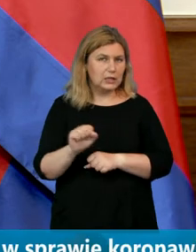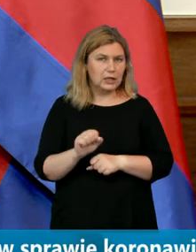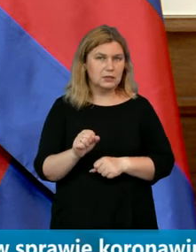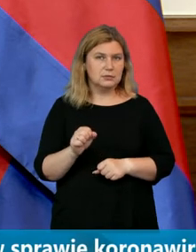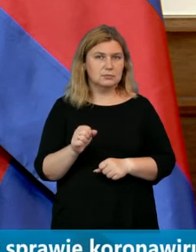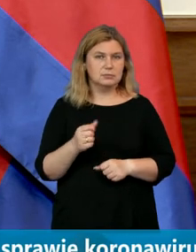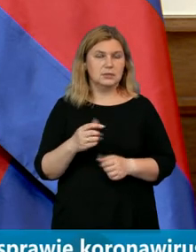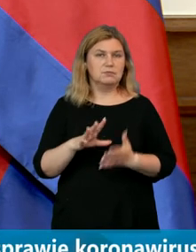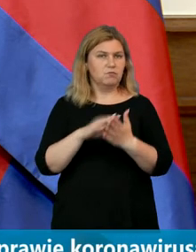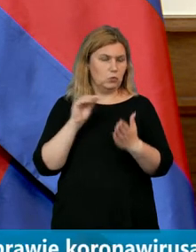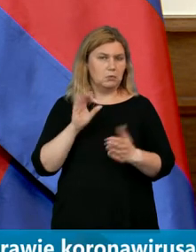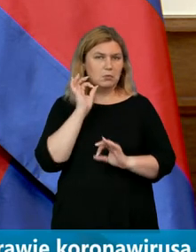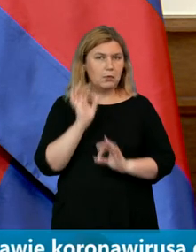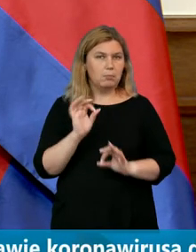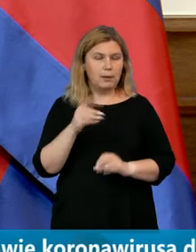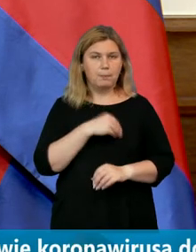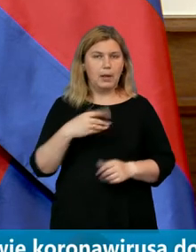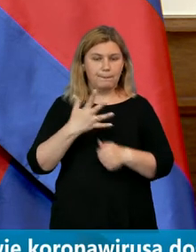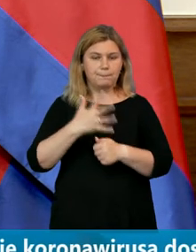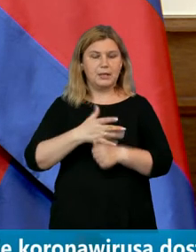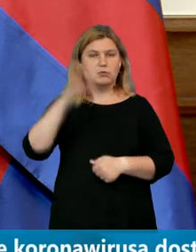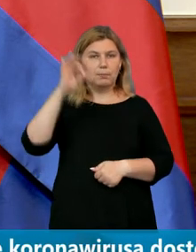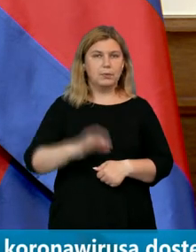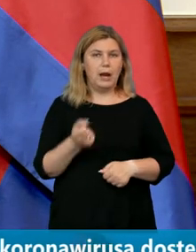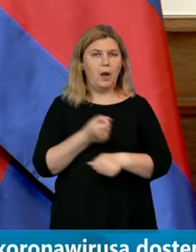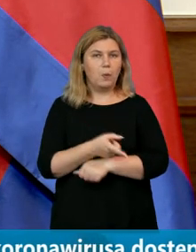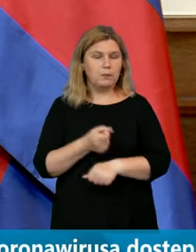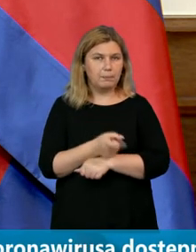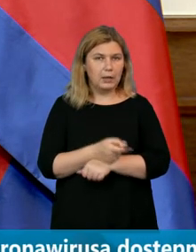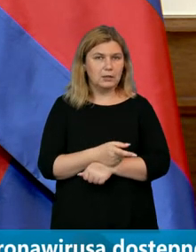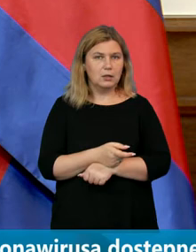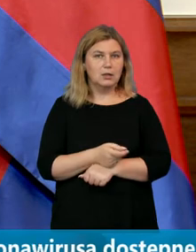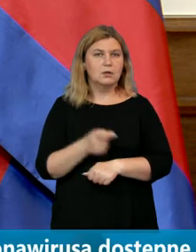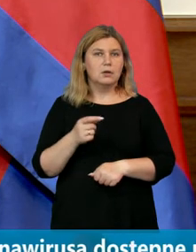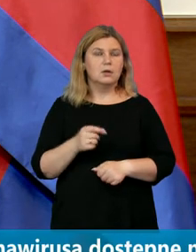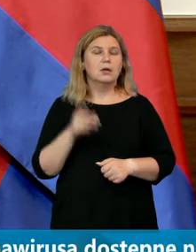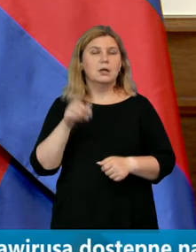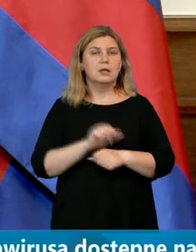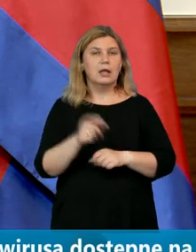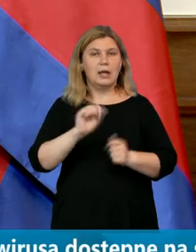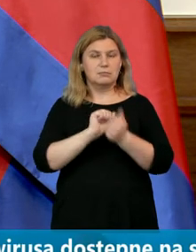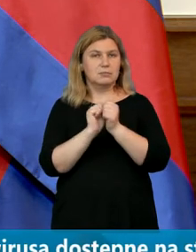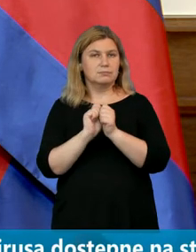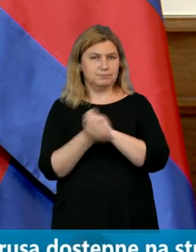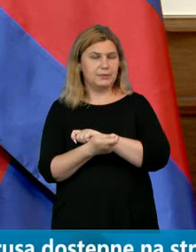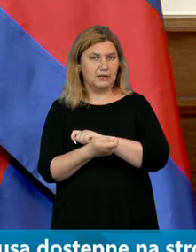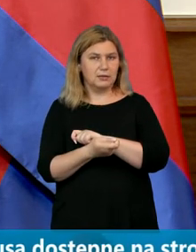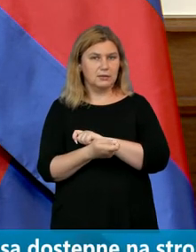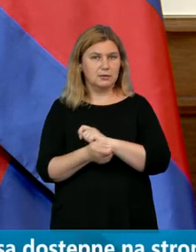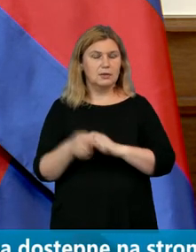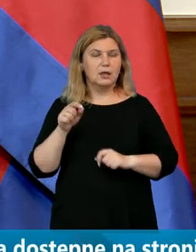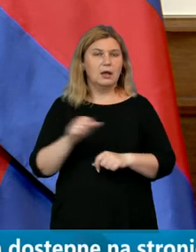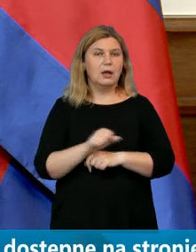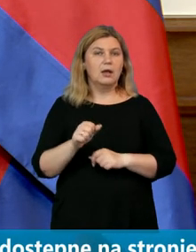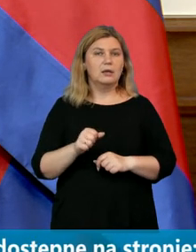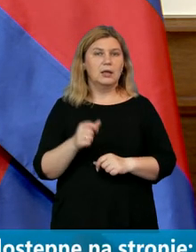w Polsce, dlatego że 50% naszych odpadów, komunalnych odpadów, podlega recyklingowi, a więc